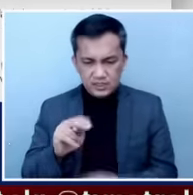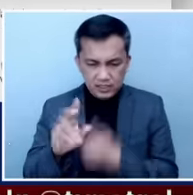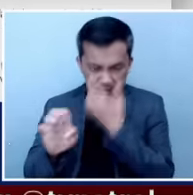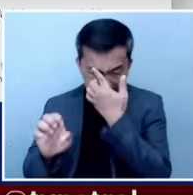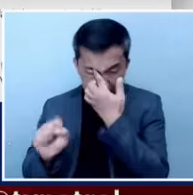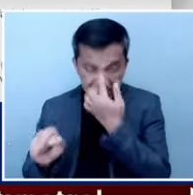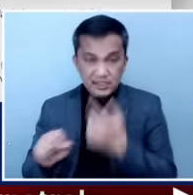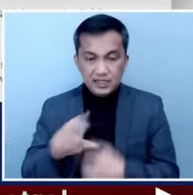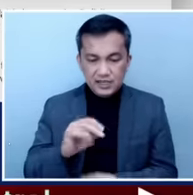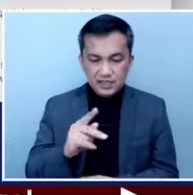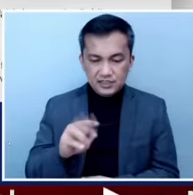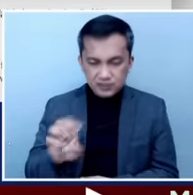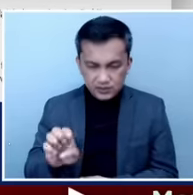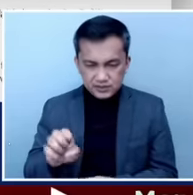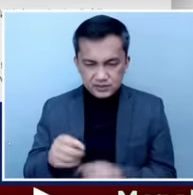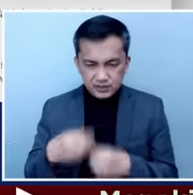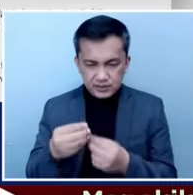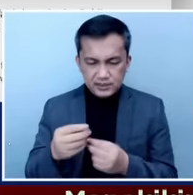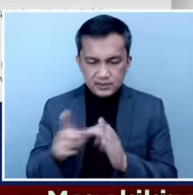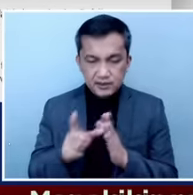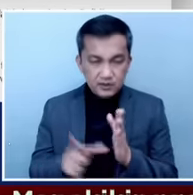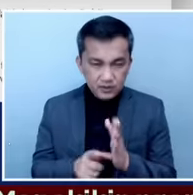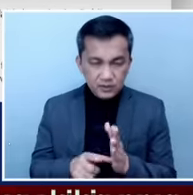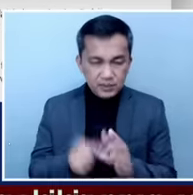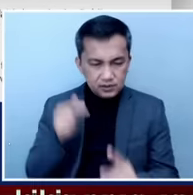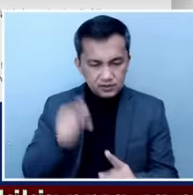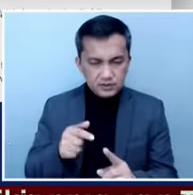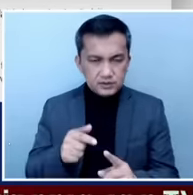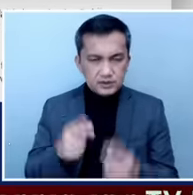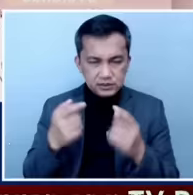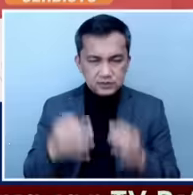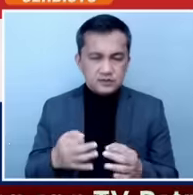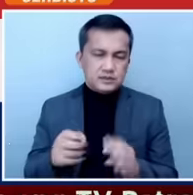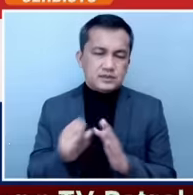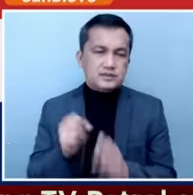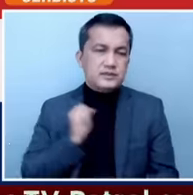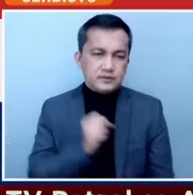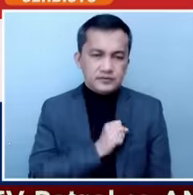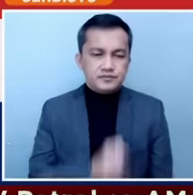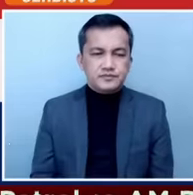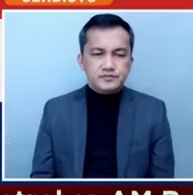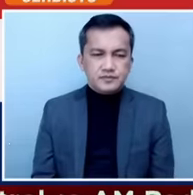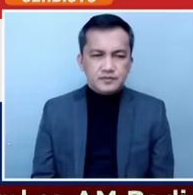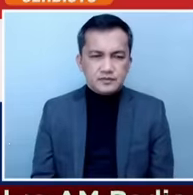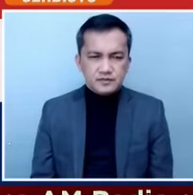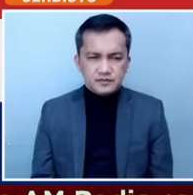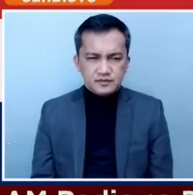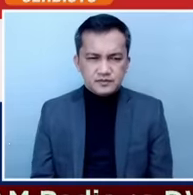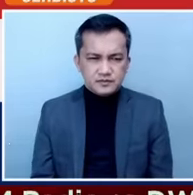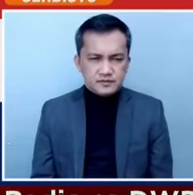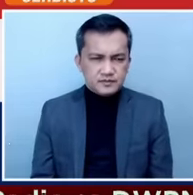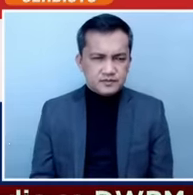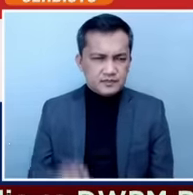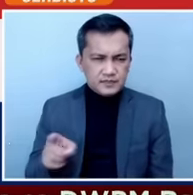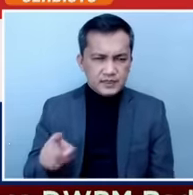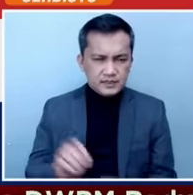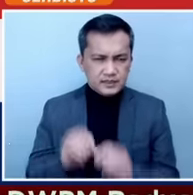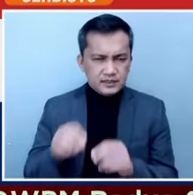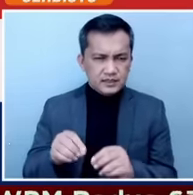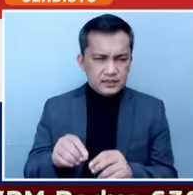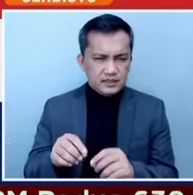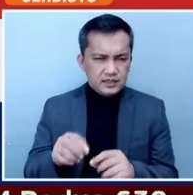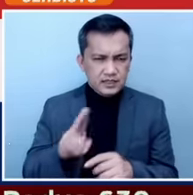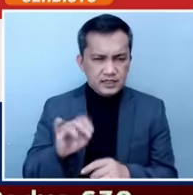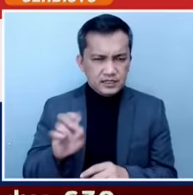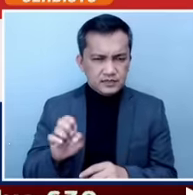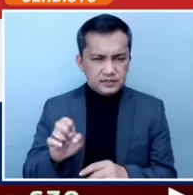otherwise provided by law na siyang punto ng resolusyon sa Senado. Pag niligay natin unless otherwise provided by law, baliwala